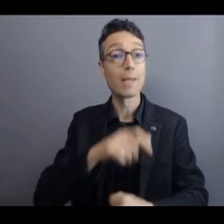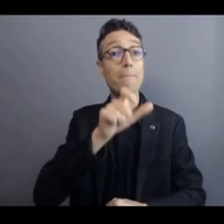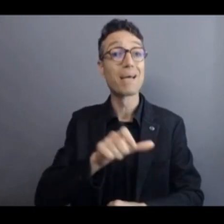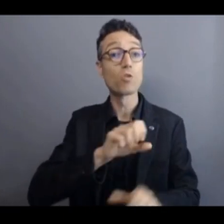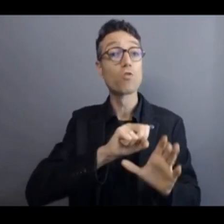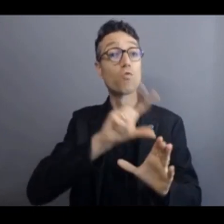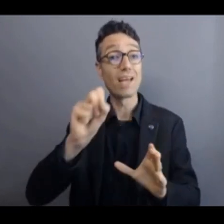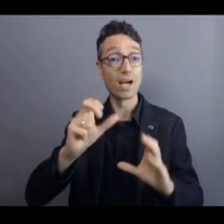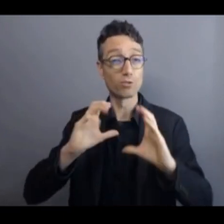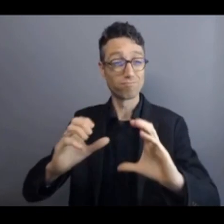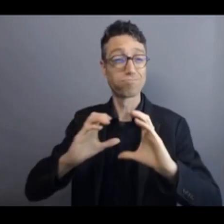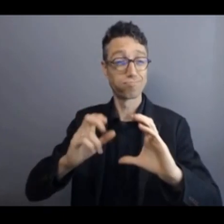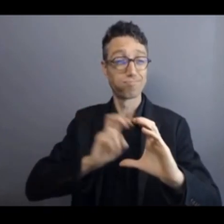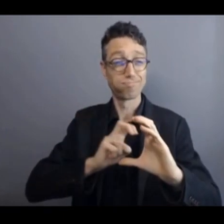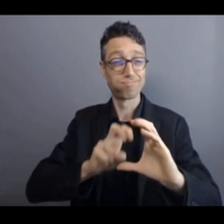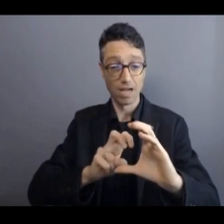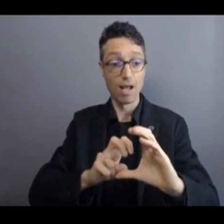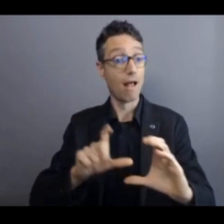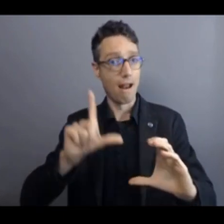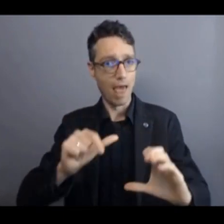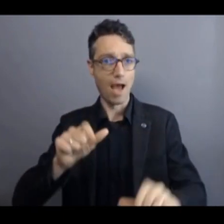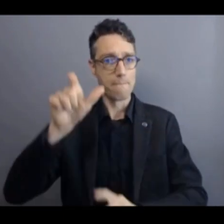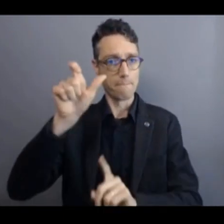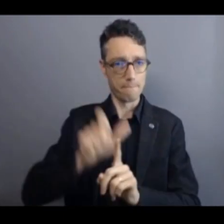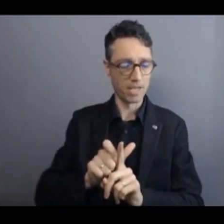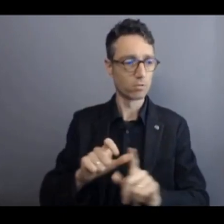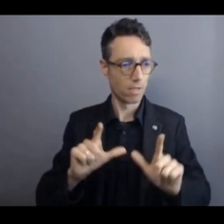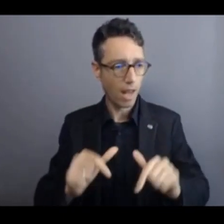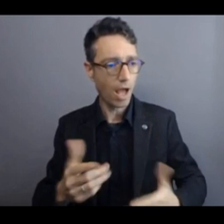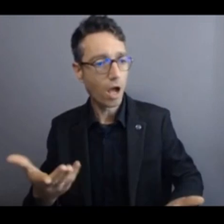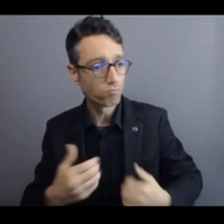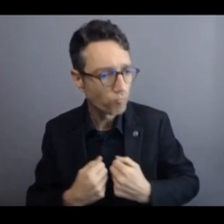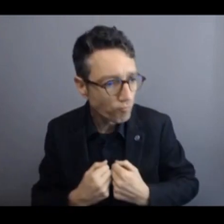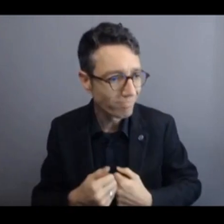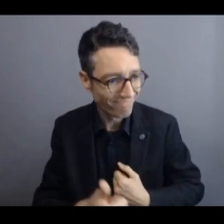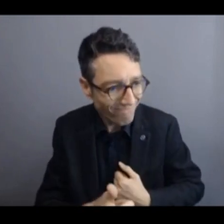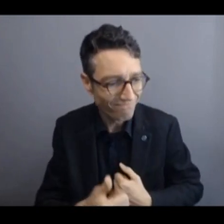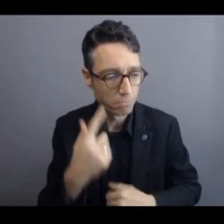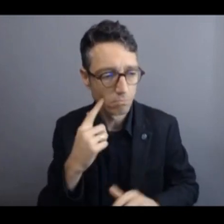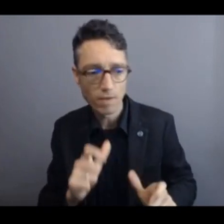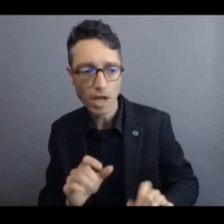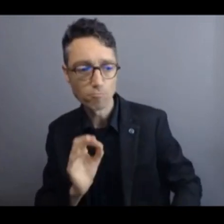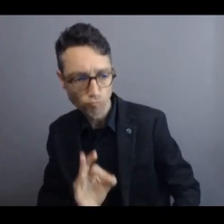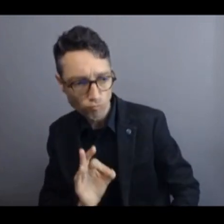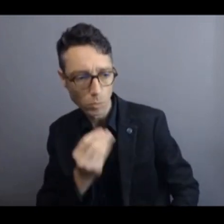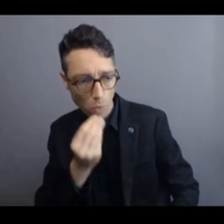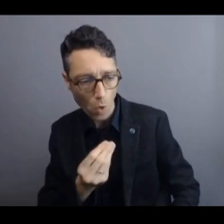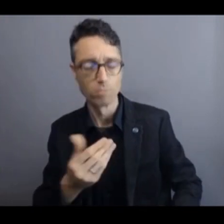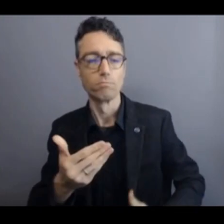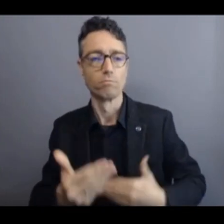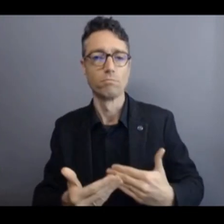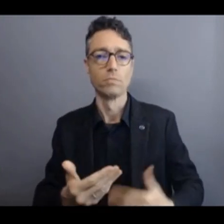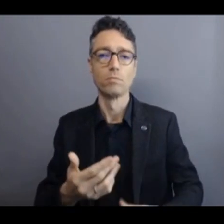continue. Notre personnel est toujours présent. Il veille à ce que la prestation, par exemple, à